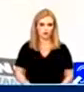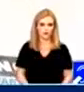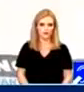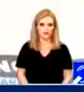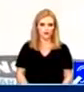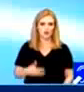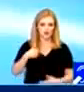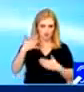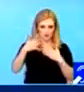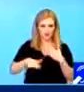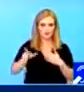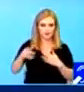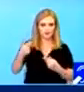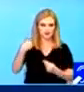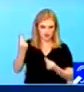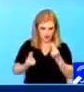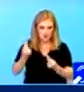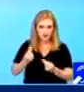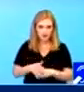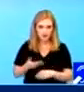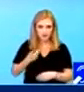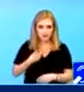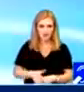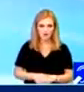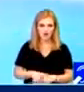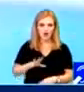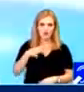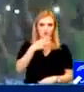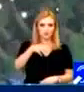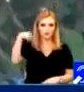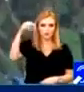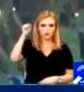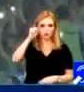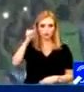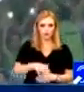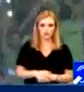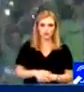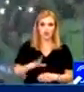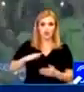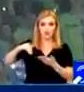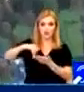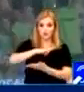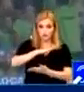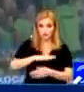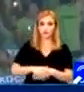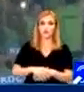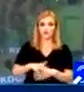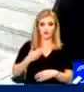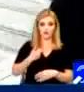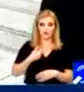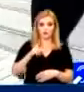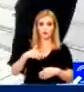Ne-am dat seama de jocul lor și le ținem piept, a declarat Erdogan în uralele membrilor de partid. Refuzul autorităților de la Ankara